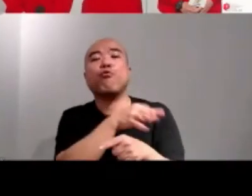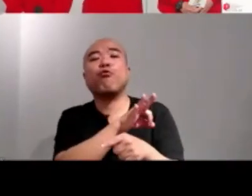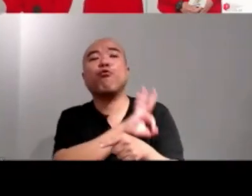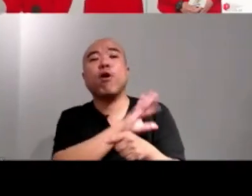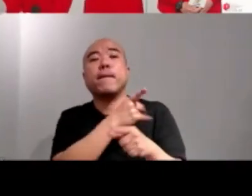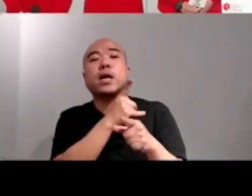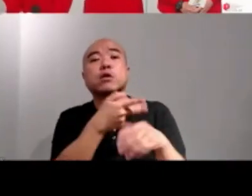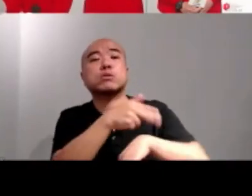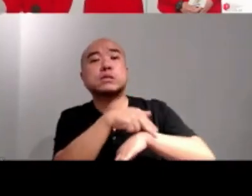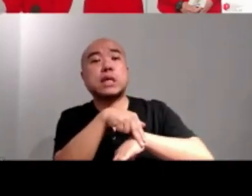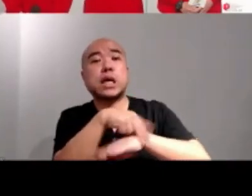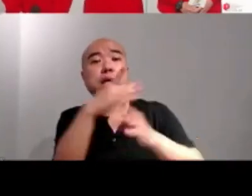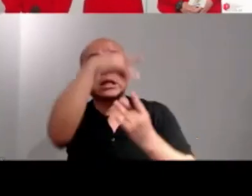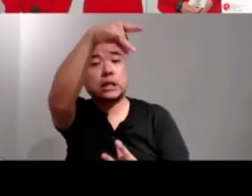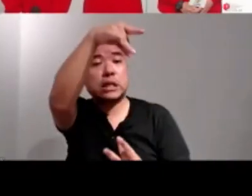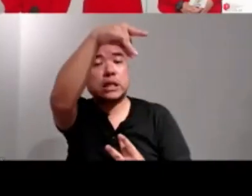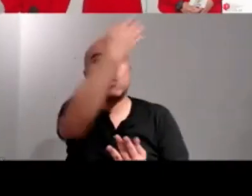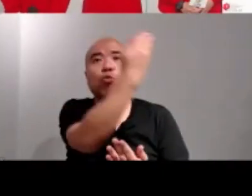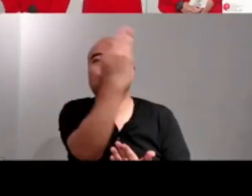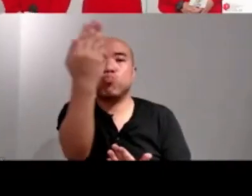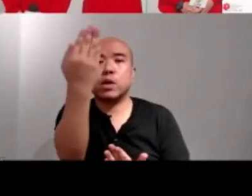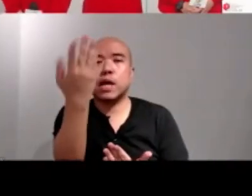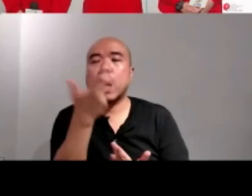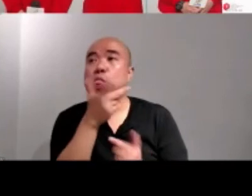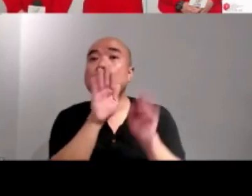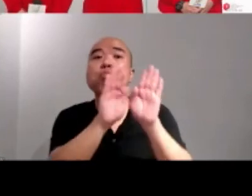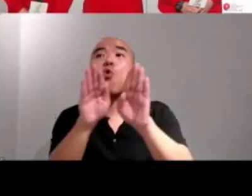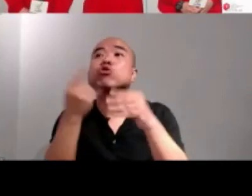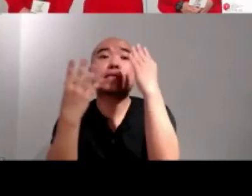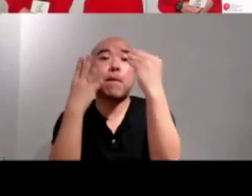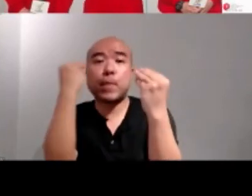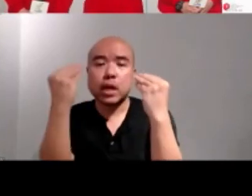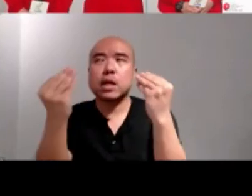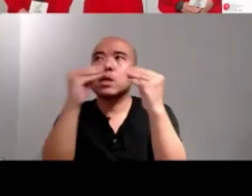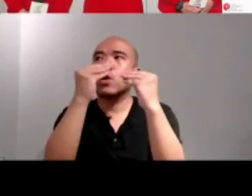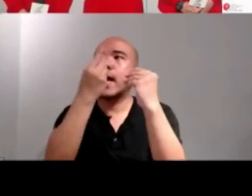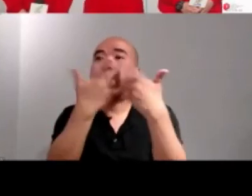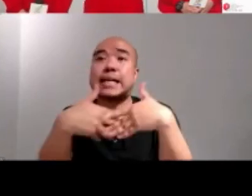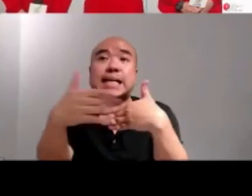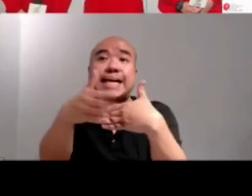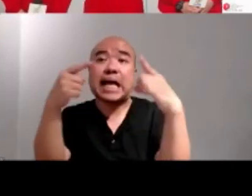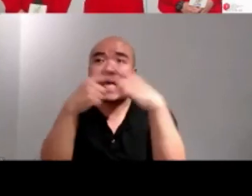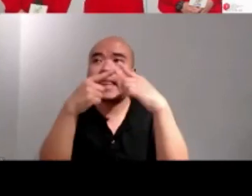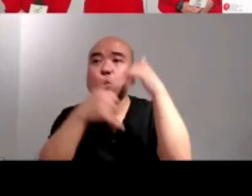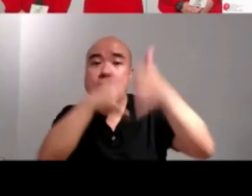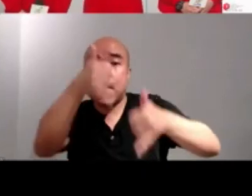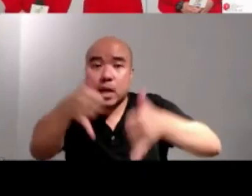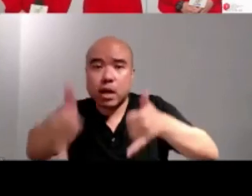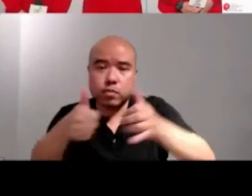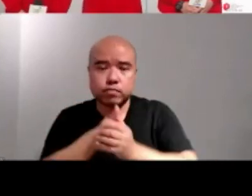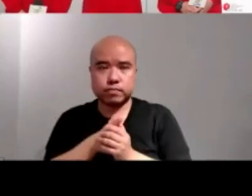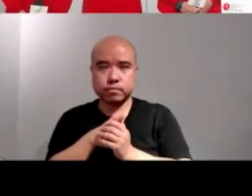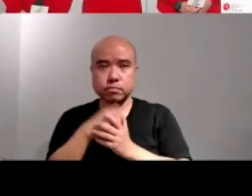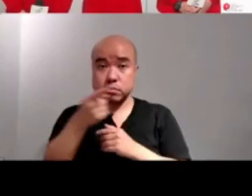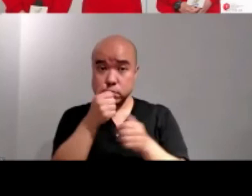報啦。咁其實我哋就係想幫活動機構去吸引到更多唔同嘅受眾去參與佢哋嘅活動啦，亦都可以吸引到啲家長